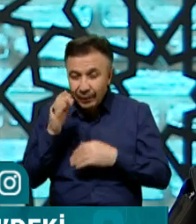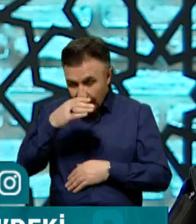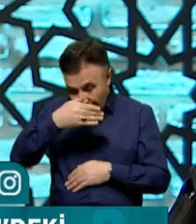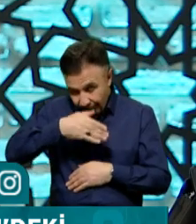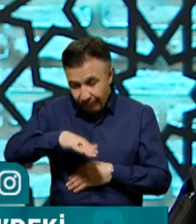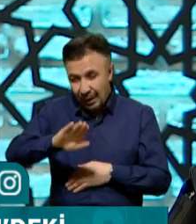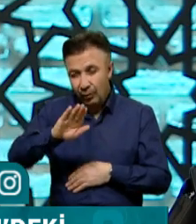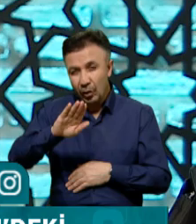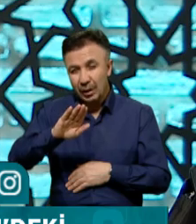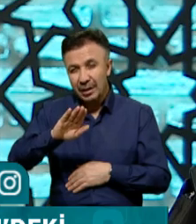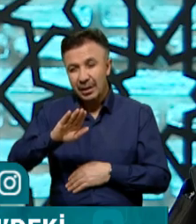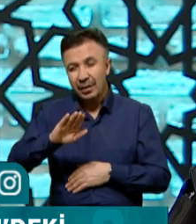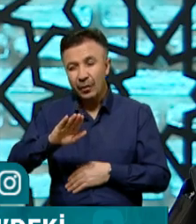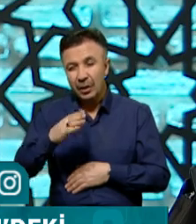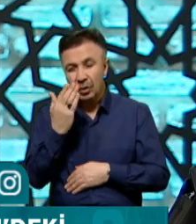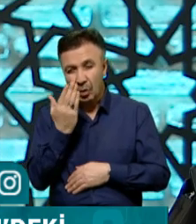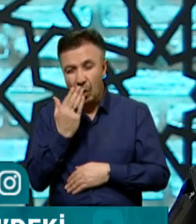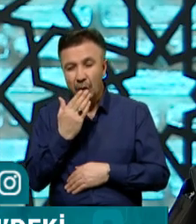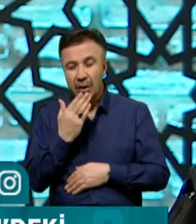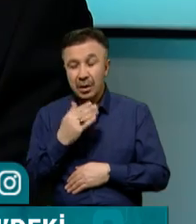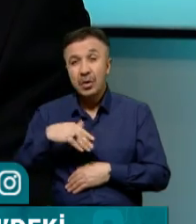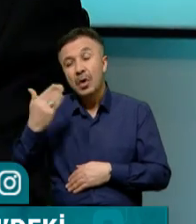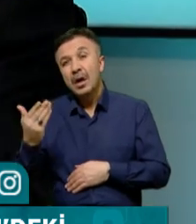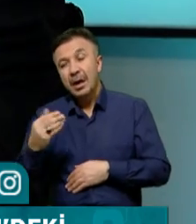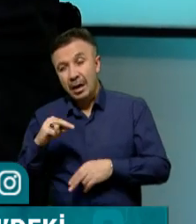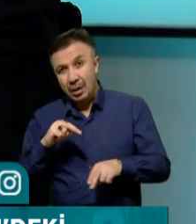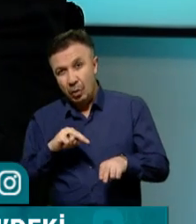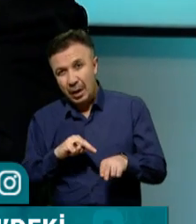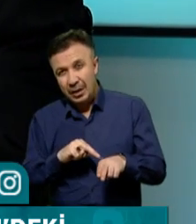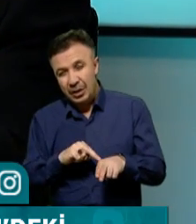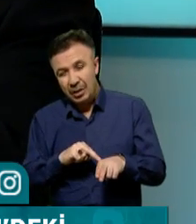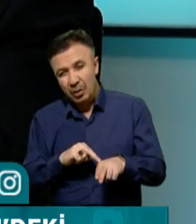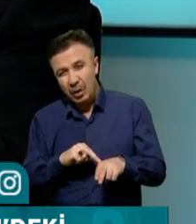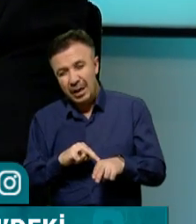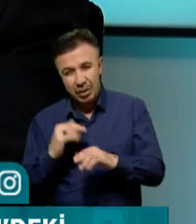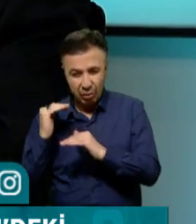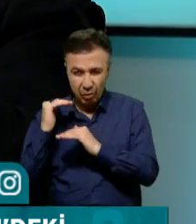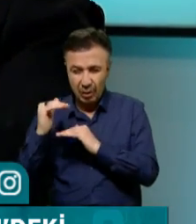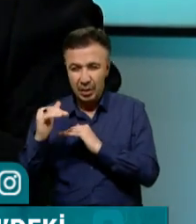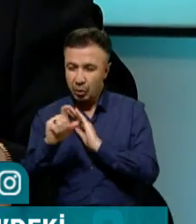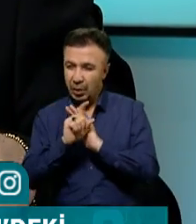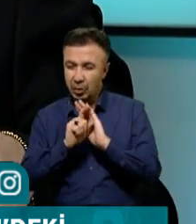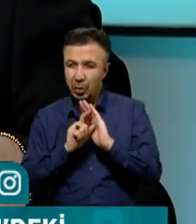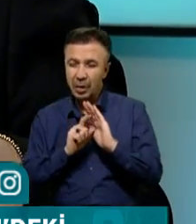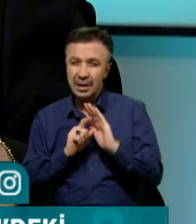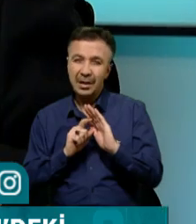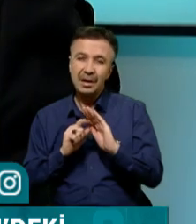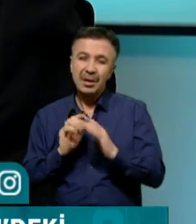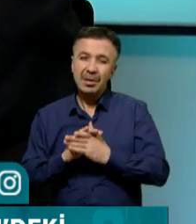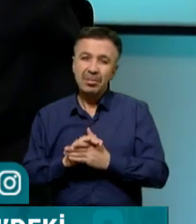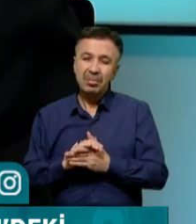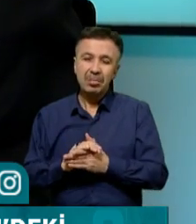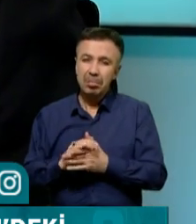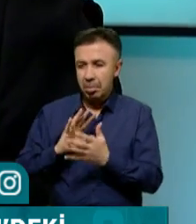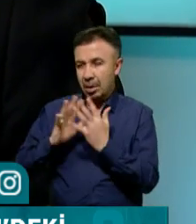arkasından Fil suresini, Li İlafi Kureyş suresini okuyacak, arkasından işte Maun, Araitellezi, böyle okumaya devam edecek.